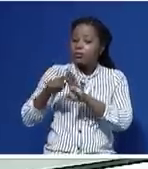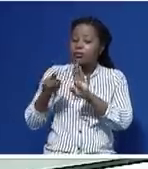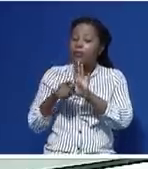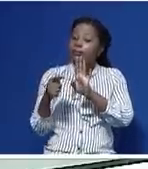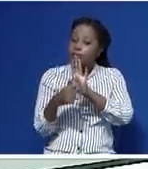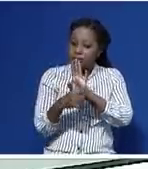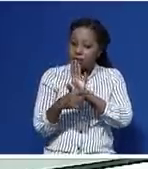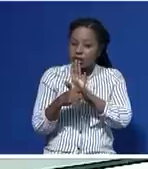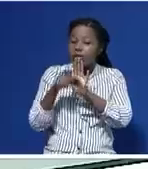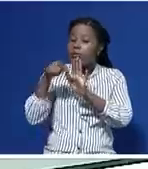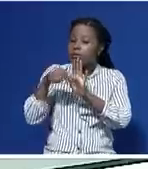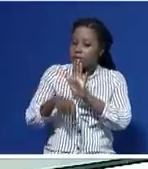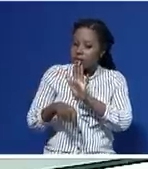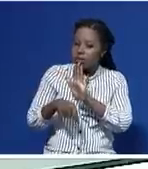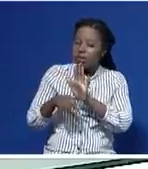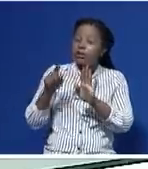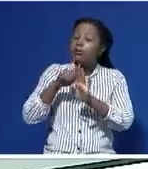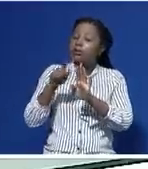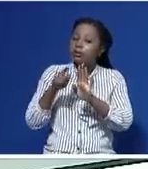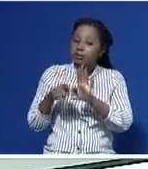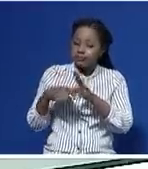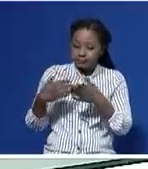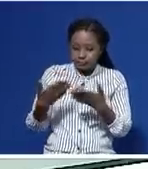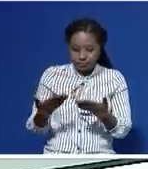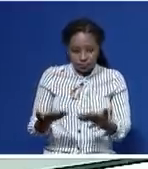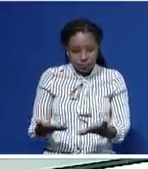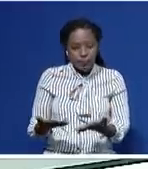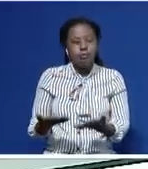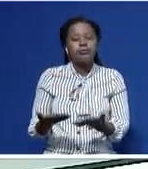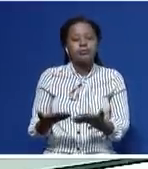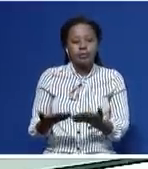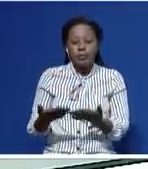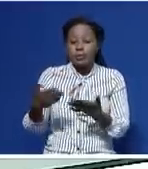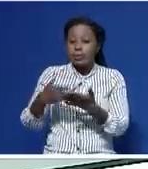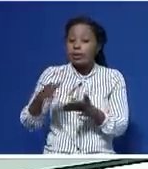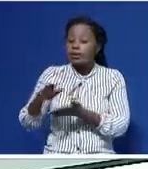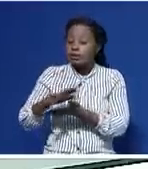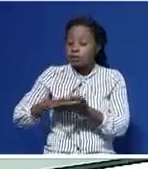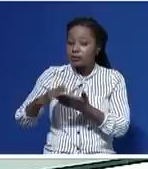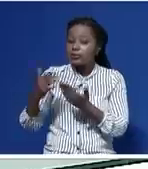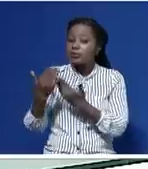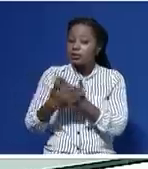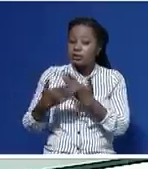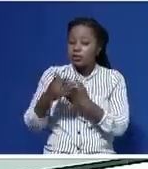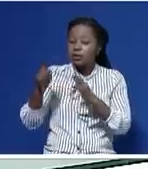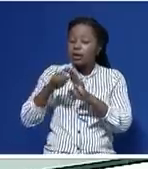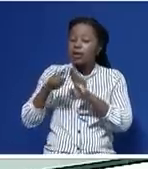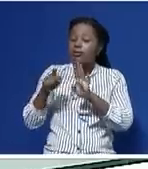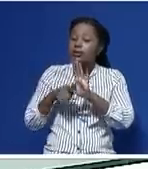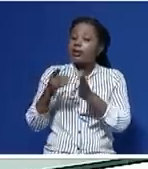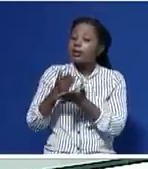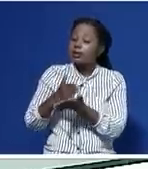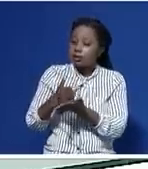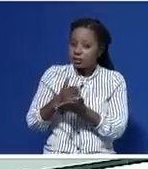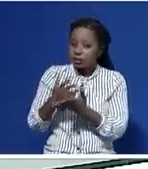Afrika, Kusini mwa Afrika, sasa hivi pia mpaka sehemu ya nchi za Afrika ya Kati,